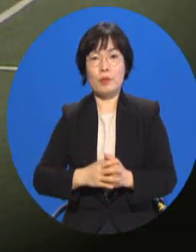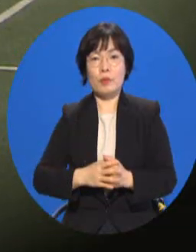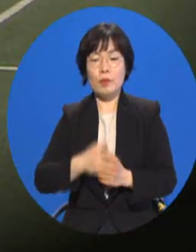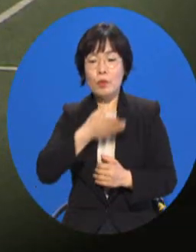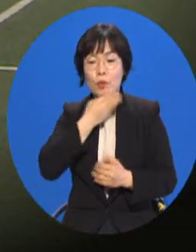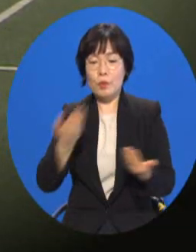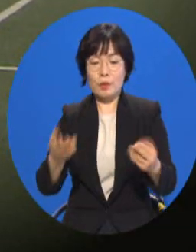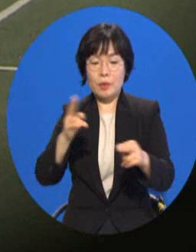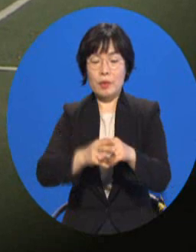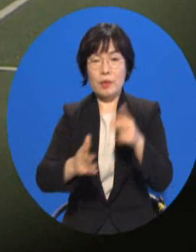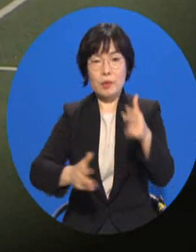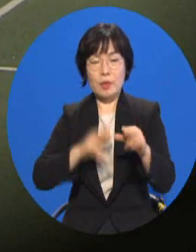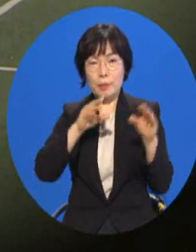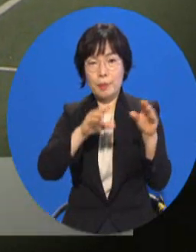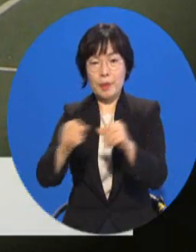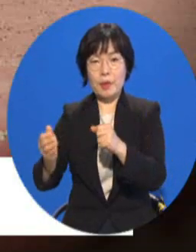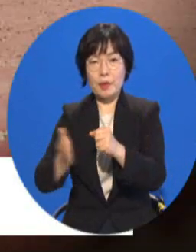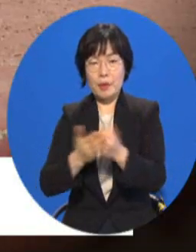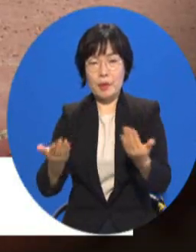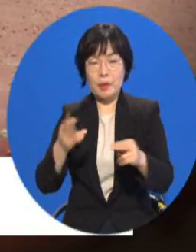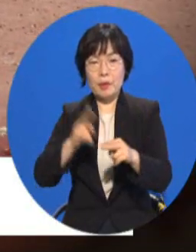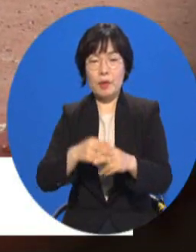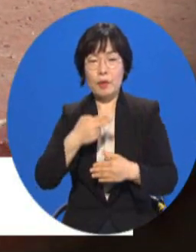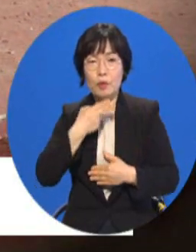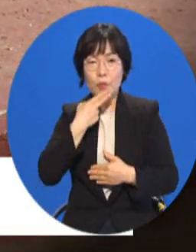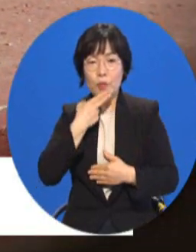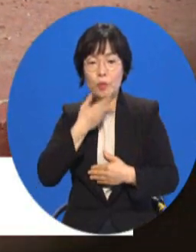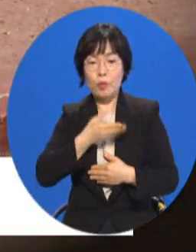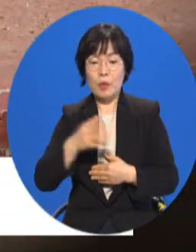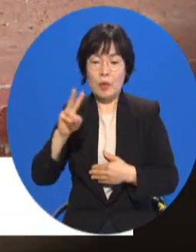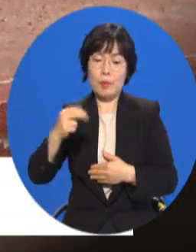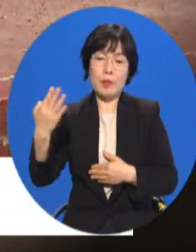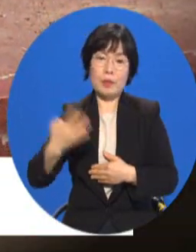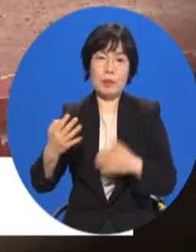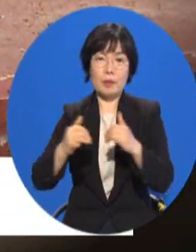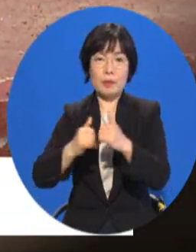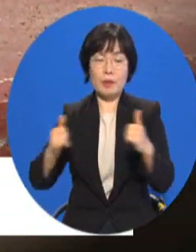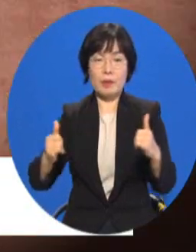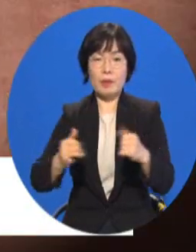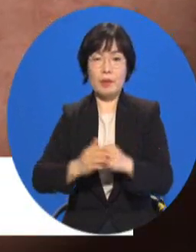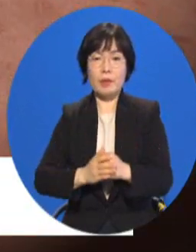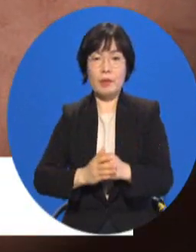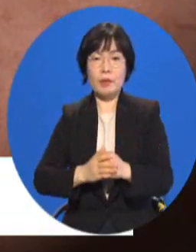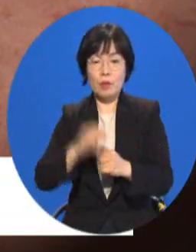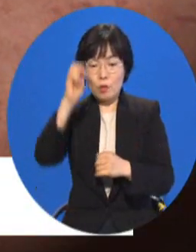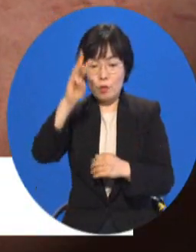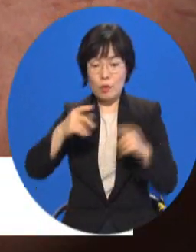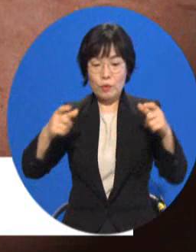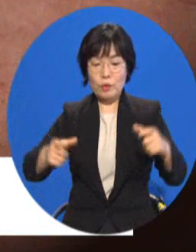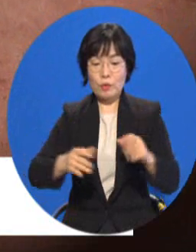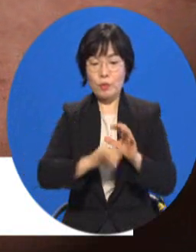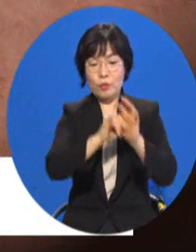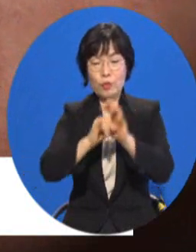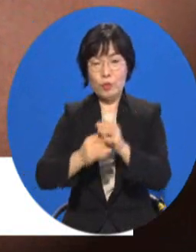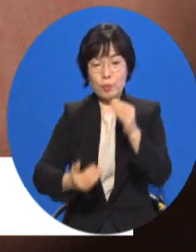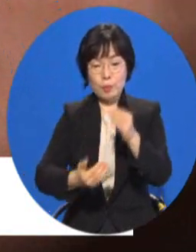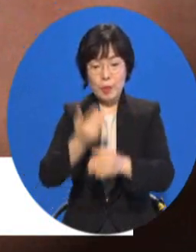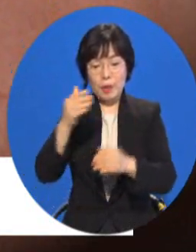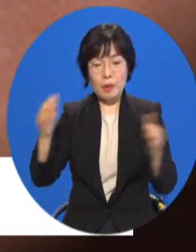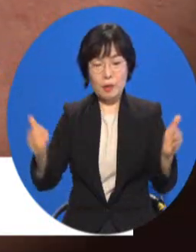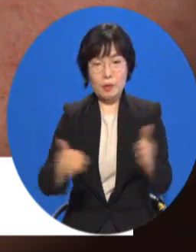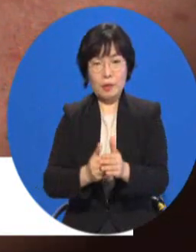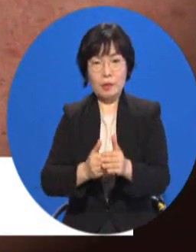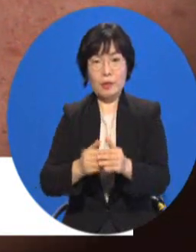노인 일자리 사업 중단으로 일자리를 잃은 노인만 2만 4천 명. 광주시는 코로나 사태가 끝나는